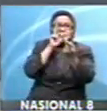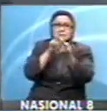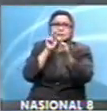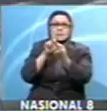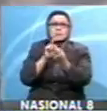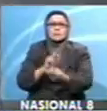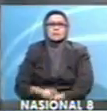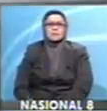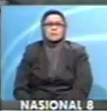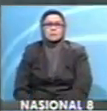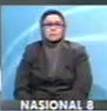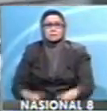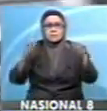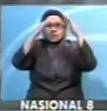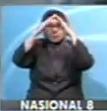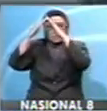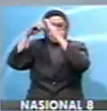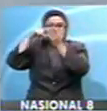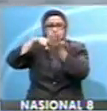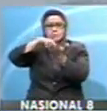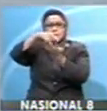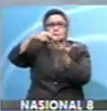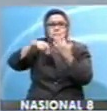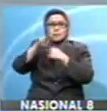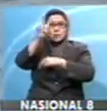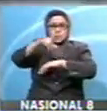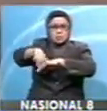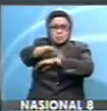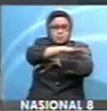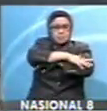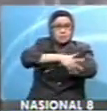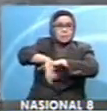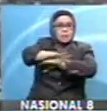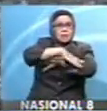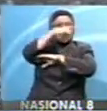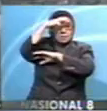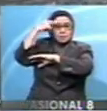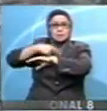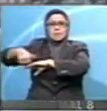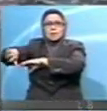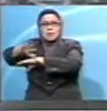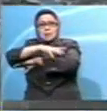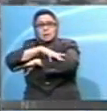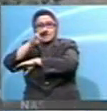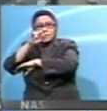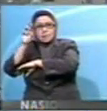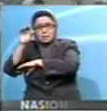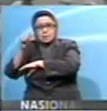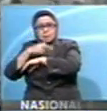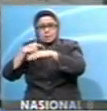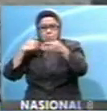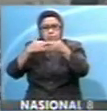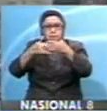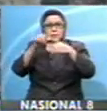berpatutan kota ini terletak antara dua laut iaitu Laut Hitam dan Laut marmara di samping Selat Bos